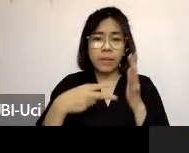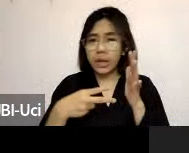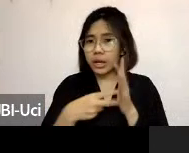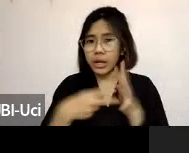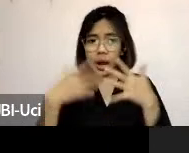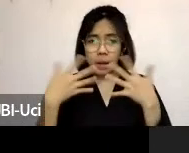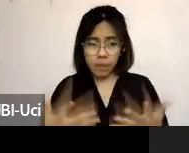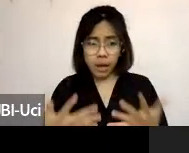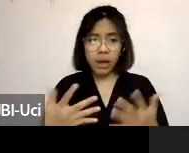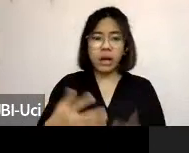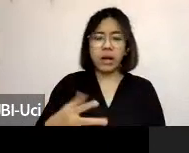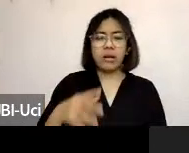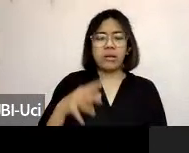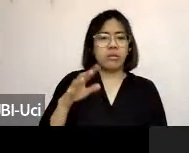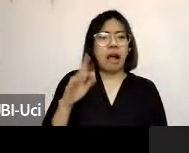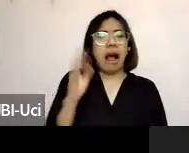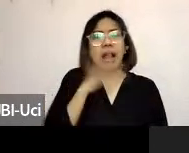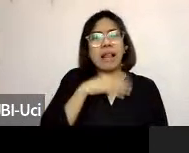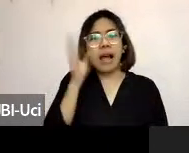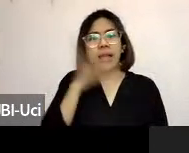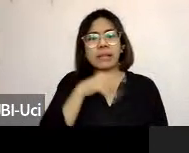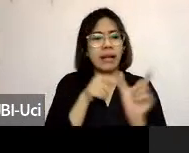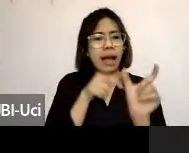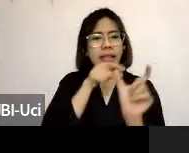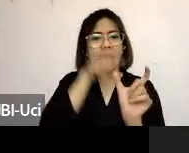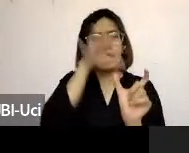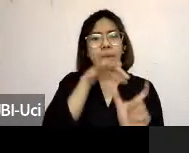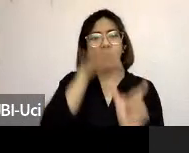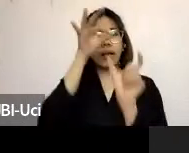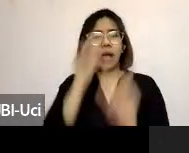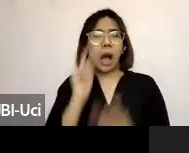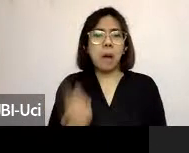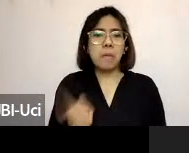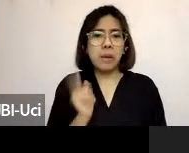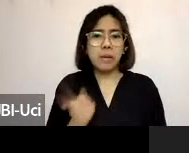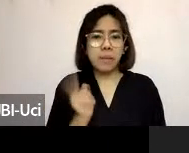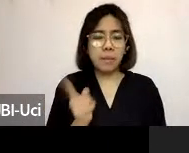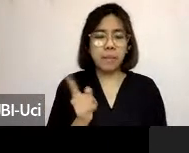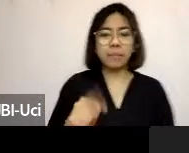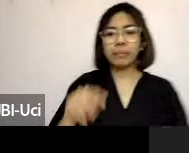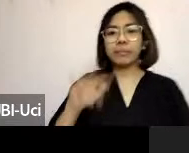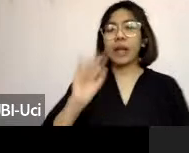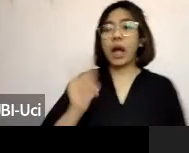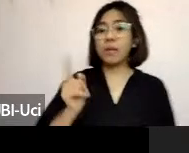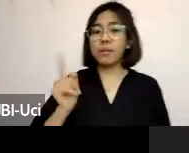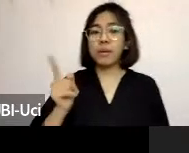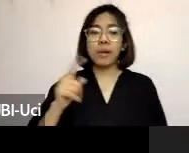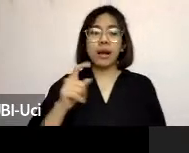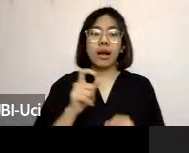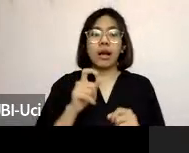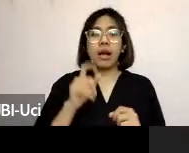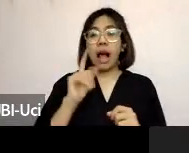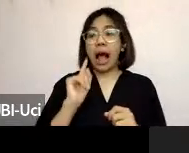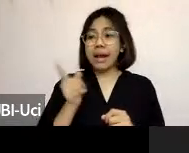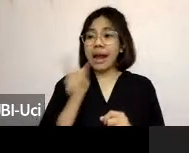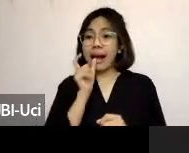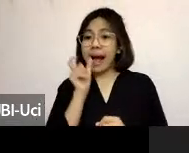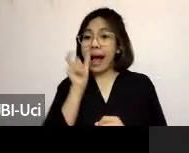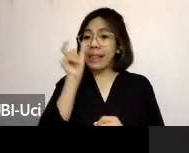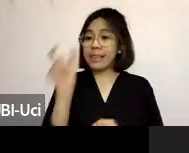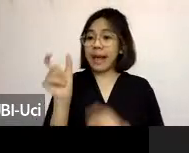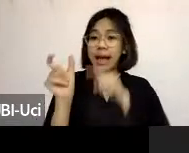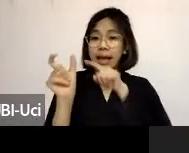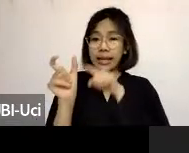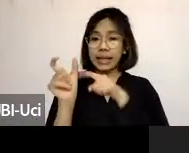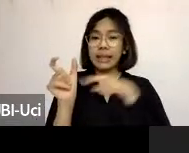apa dan mengapa makna dan kata tersebut dipilih karena makna dari suatu kata itu tidak melulu